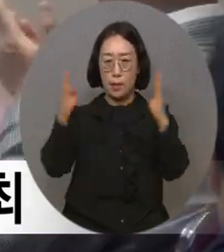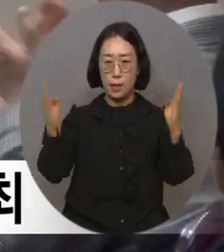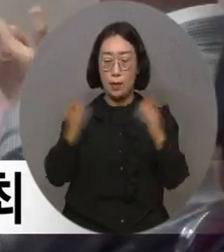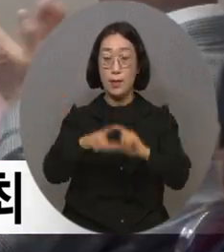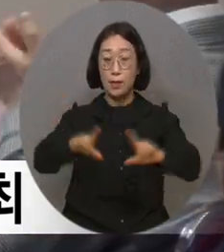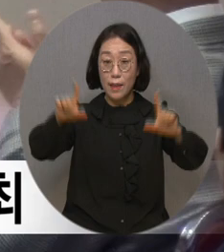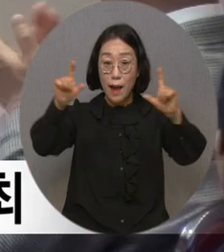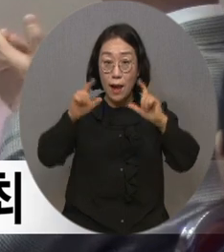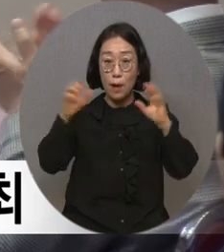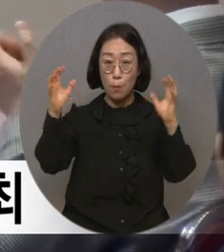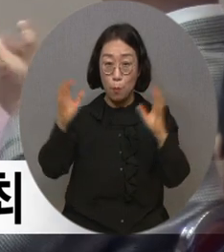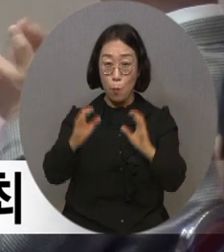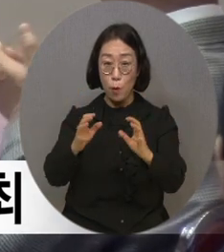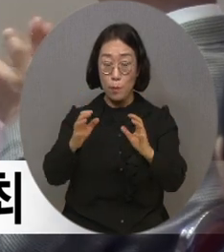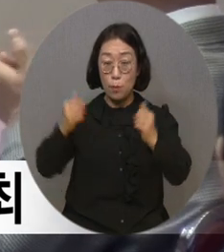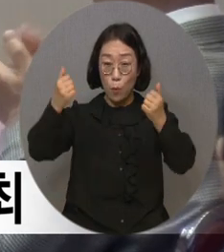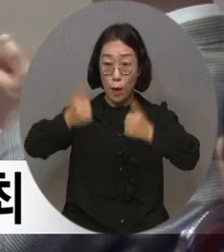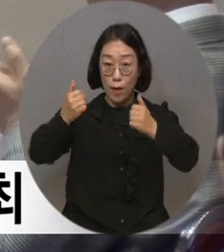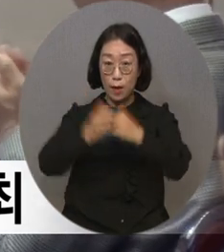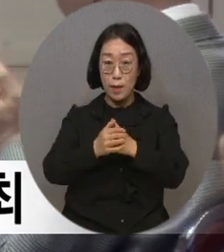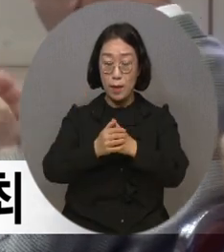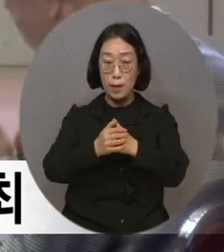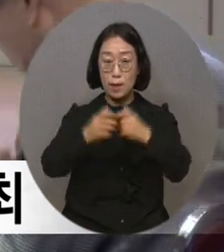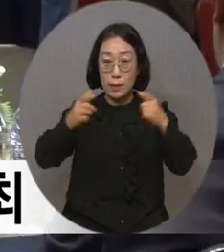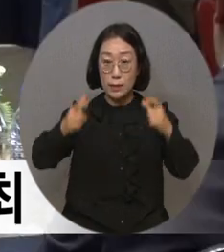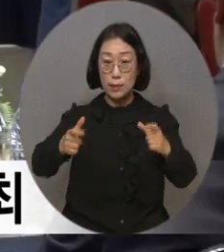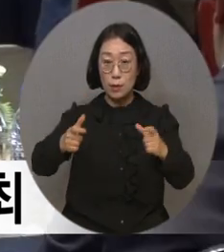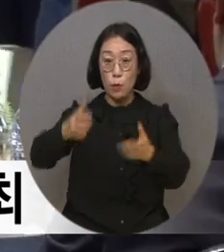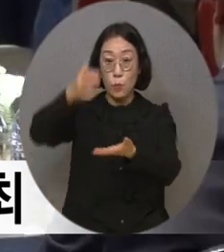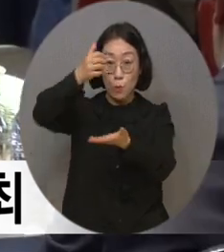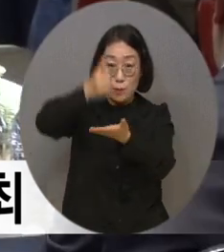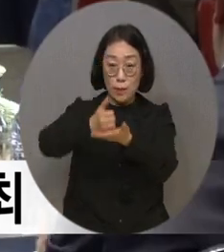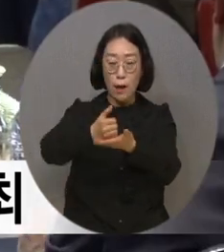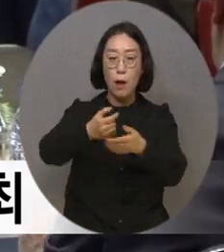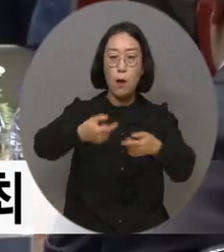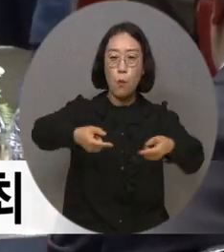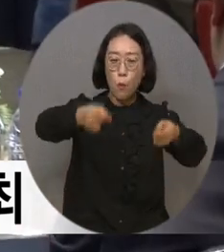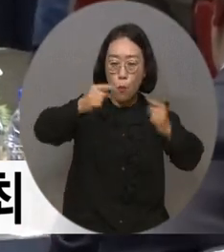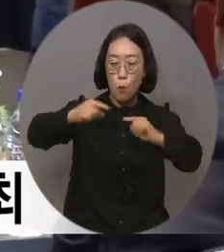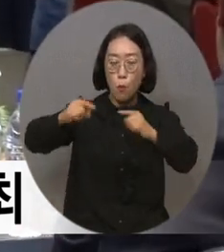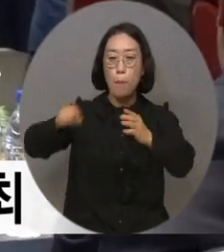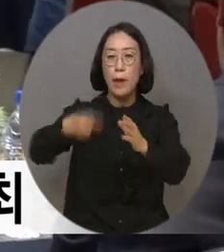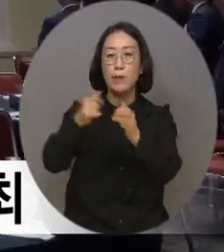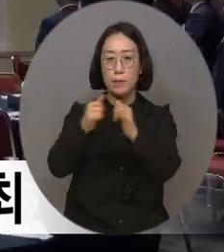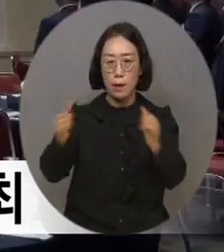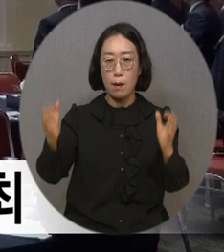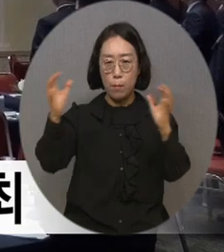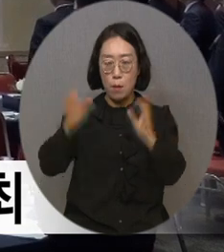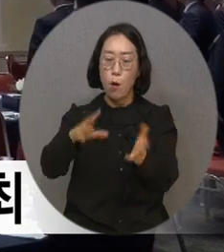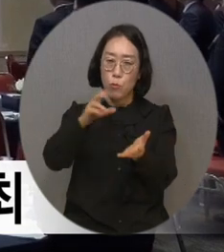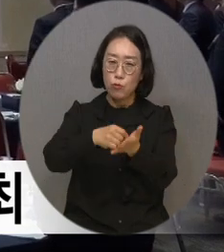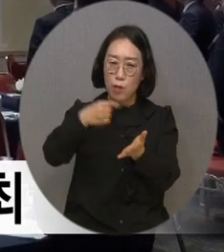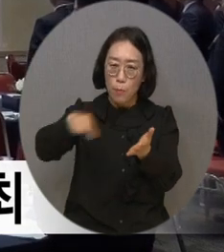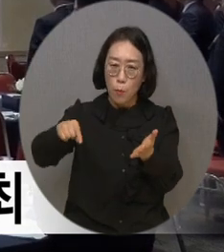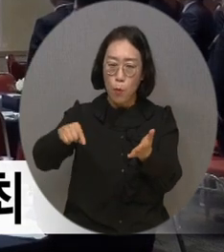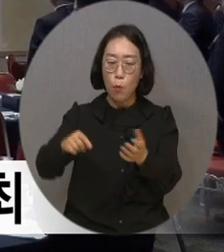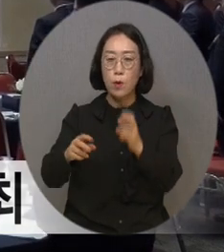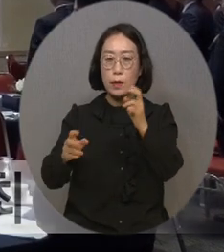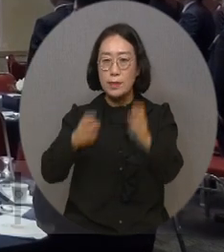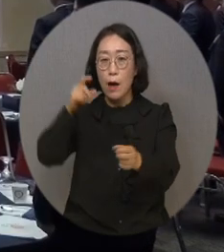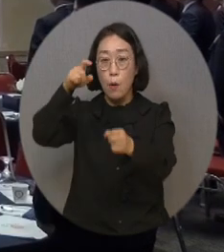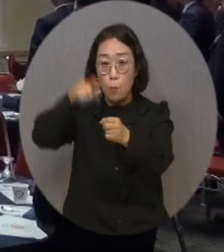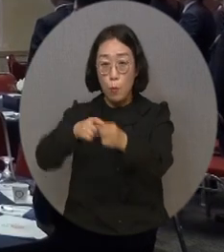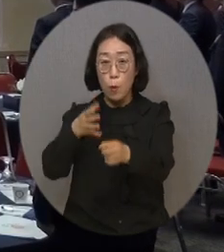이날 정기총회는 김관영 전라북도 도지사와 내빈 100여 명이 참석하여 문제점과 원인 분석 및 사업 추진